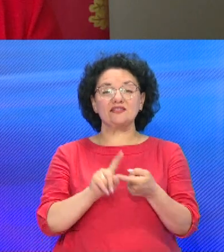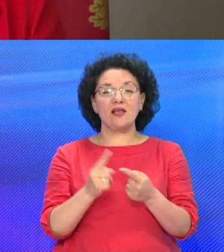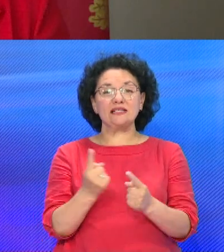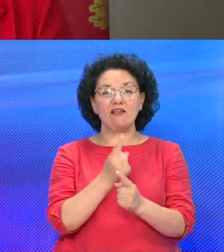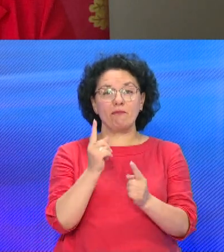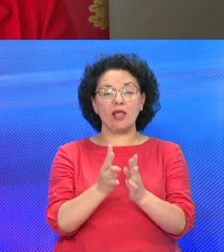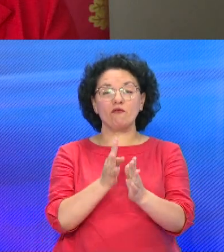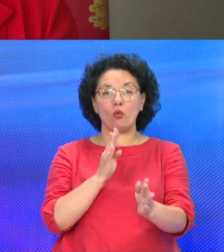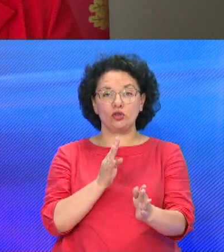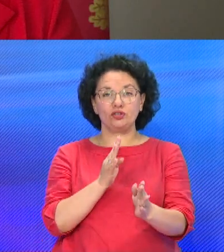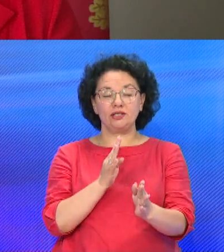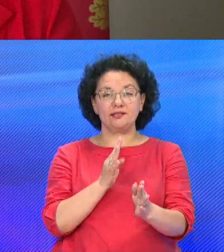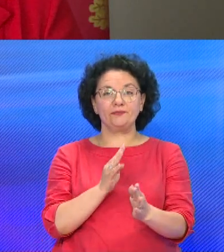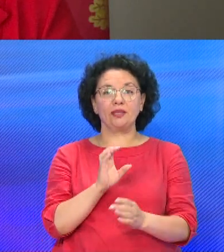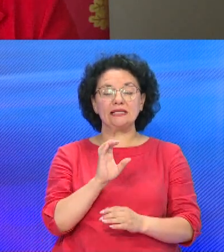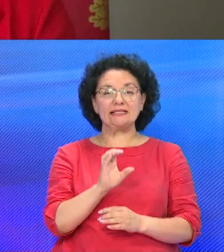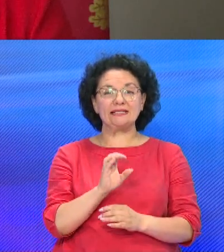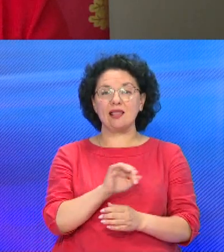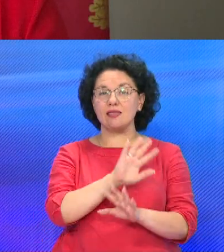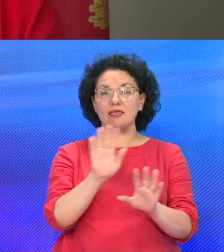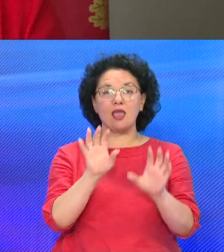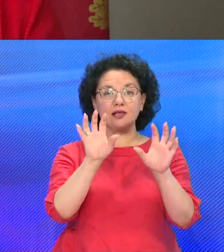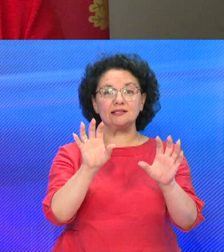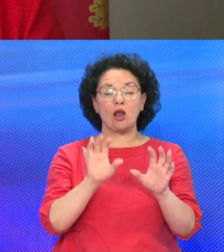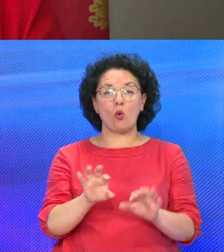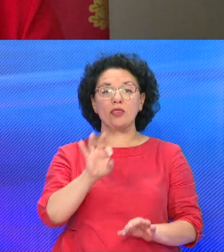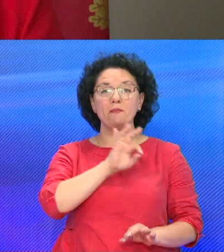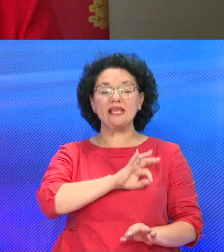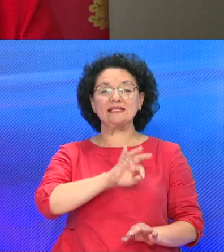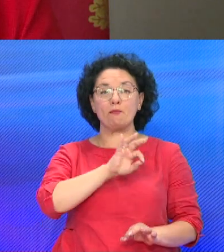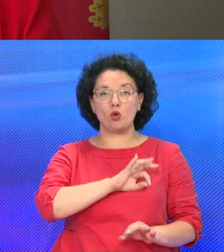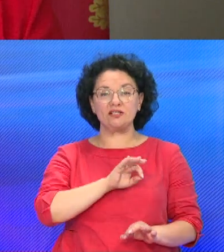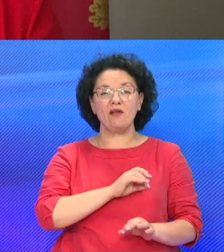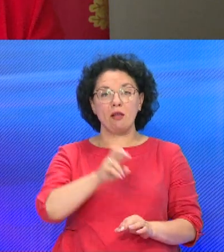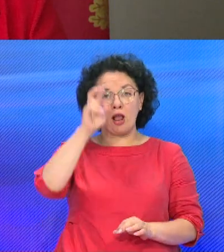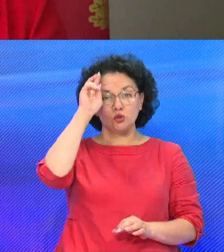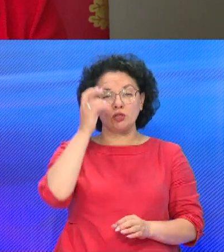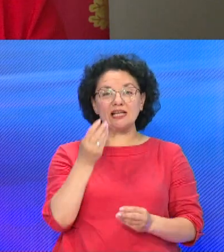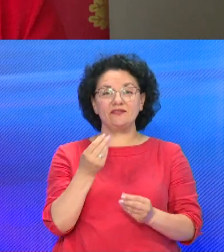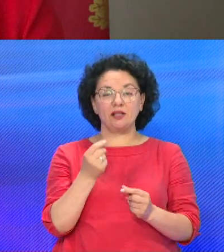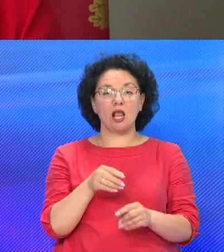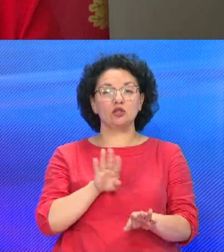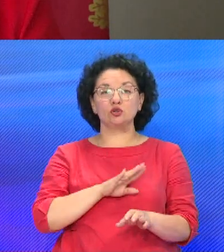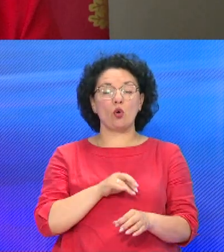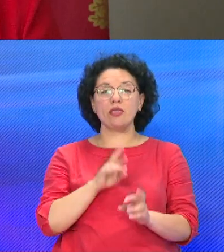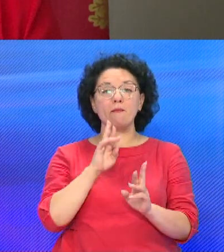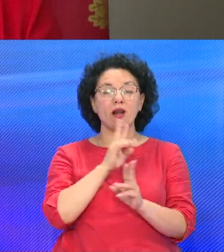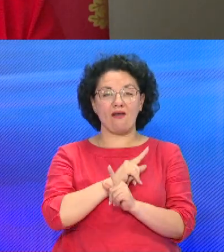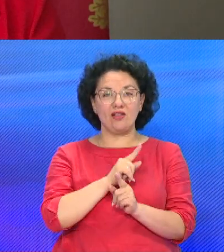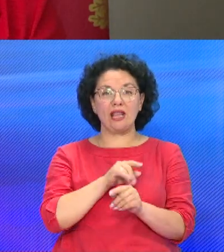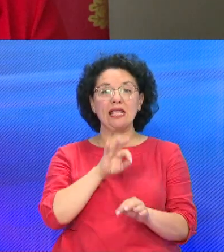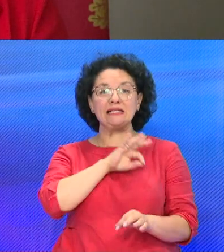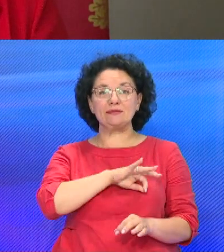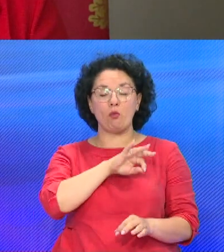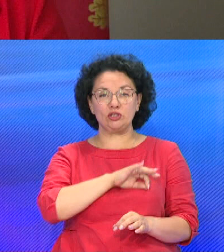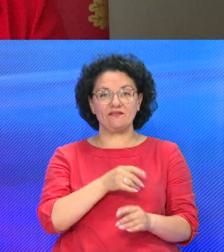очередь с незаконным использованием бюджетных средств. Выявлены факты нерационального, неэффективного использования бюджетных